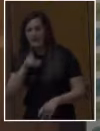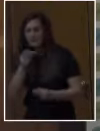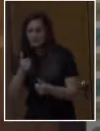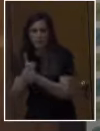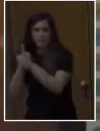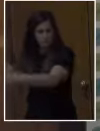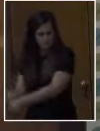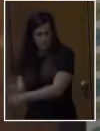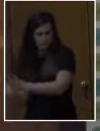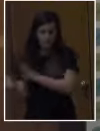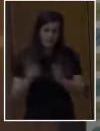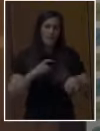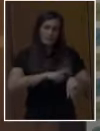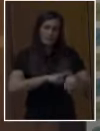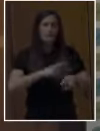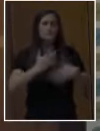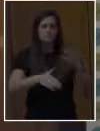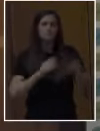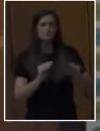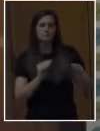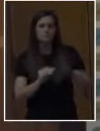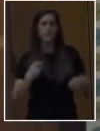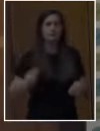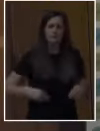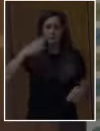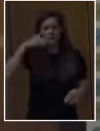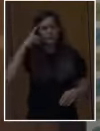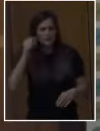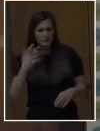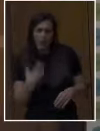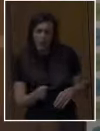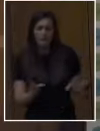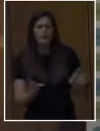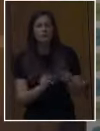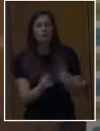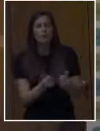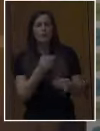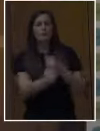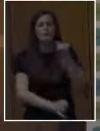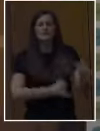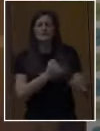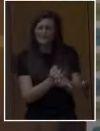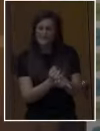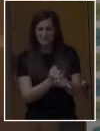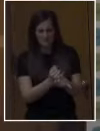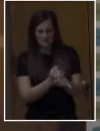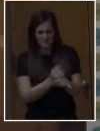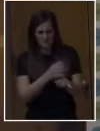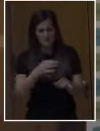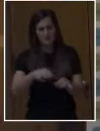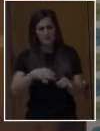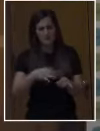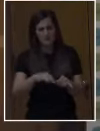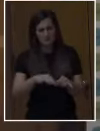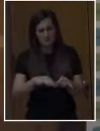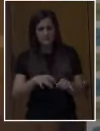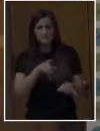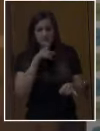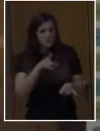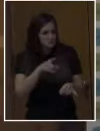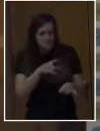τυπική εκπαίδευση. Η εκπαίδευση μέσα από e-learning, ουσιαστικά πλατφόρμες, οι οποίες δεν έχουν καμία απολύτως προσαρμογή